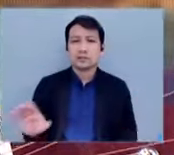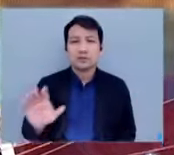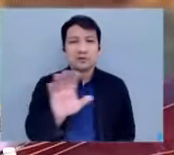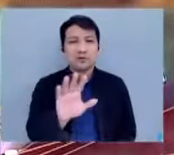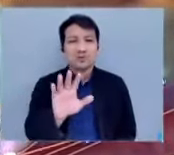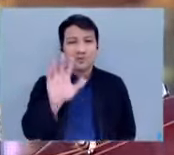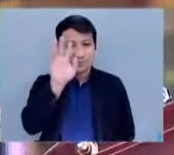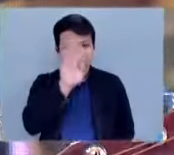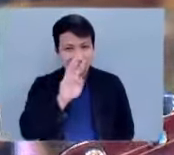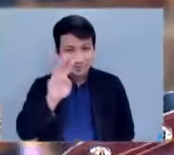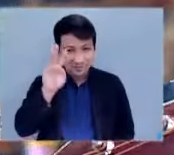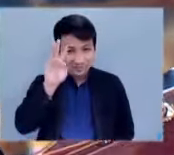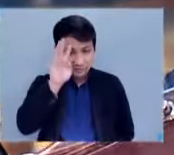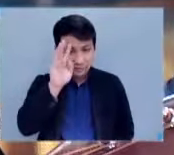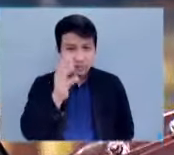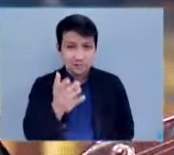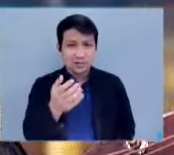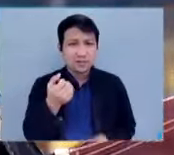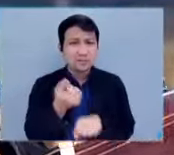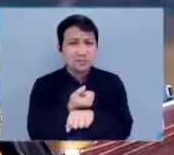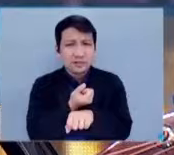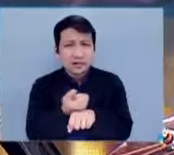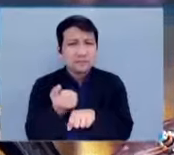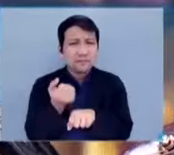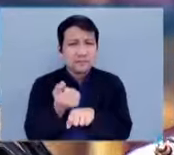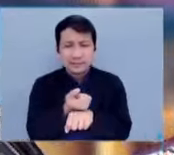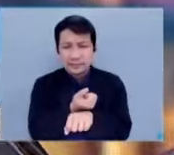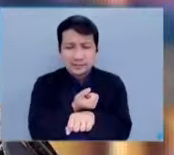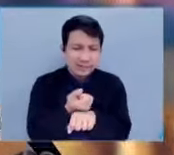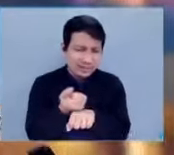mag-alala kung nahihirapan